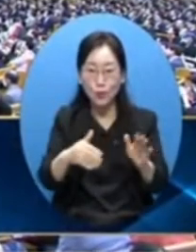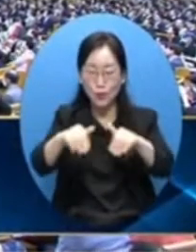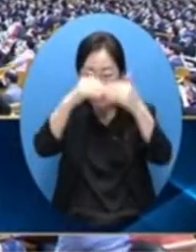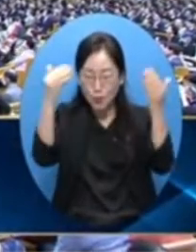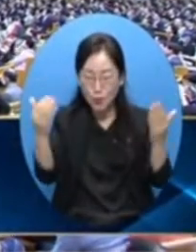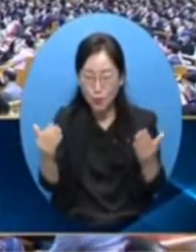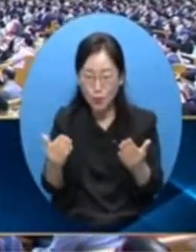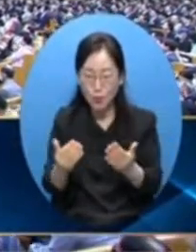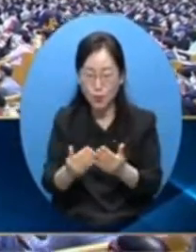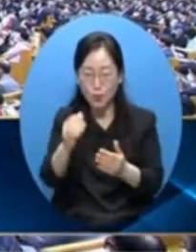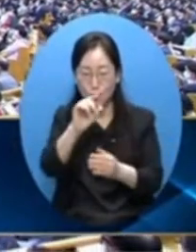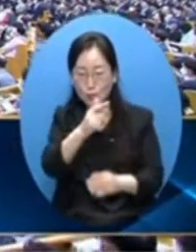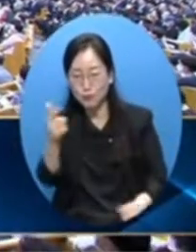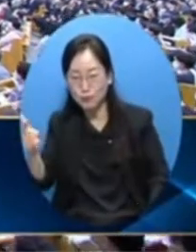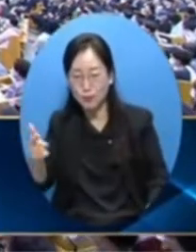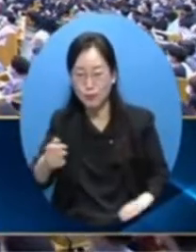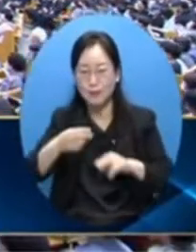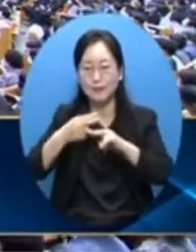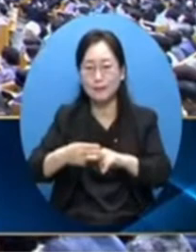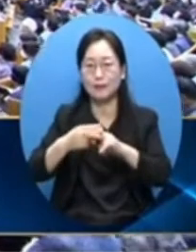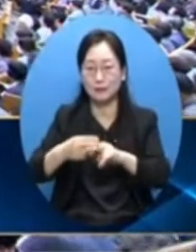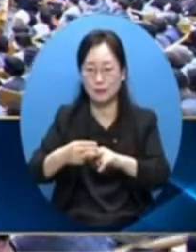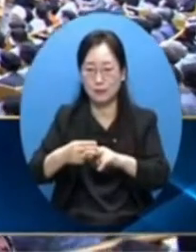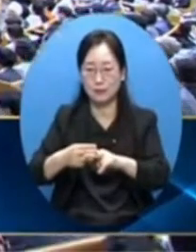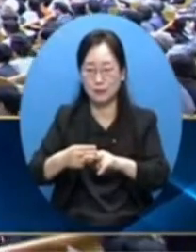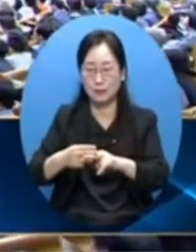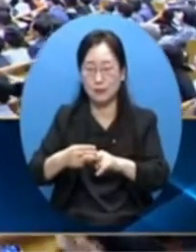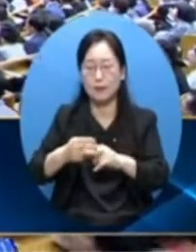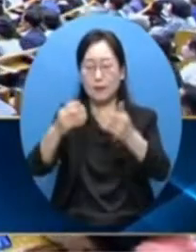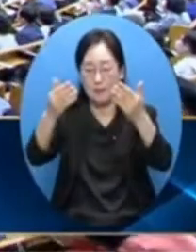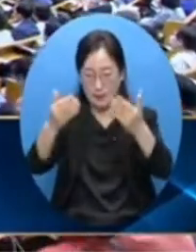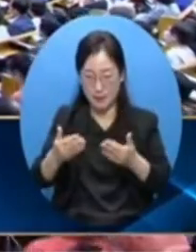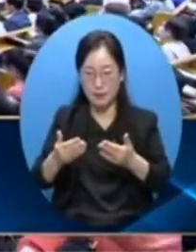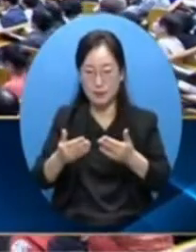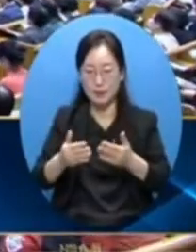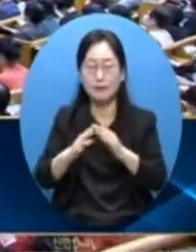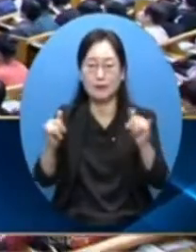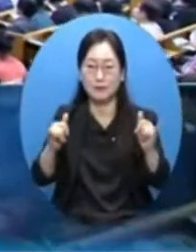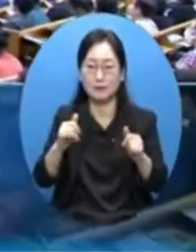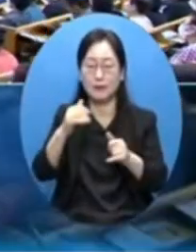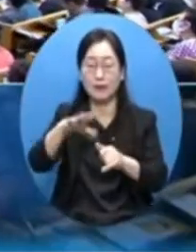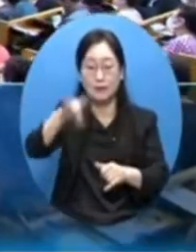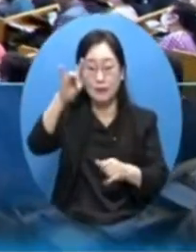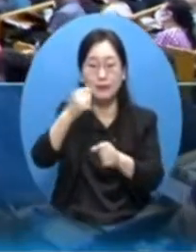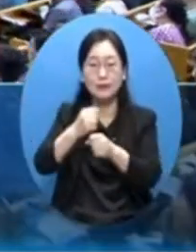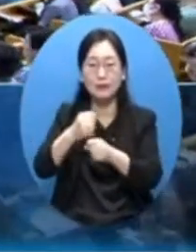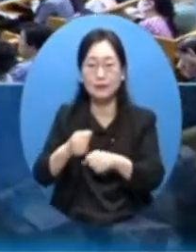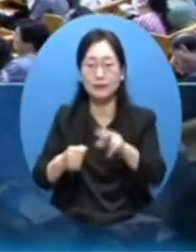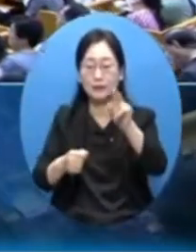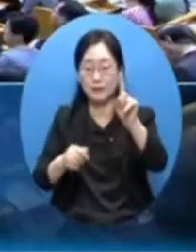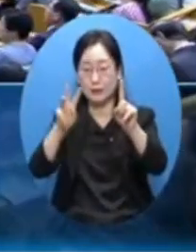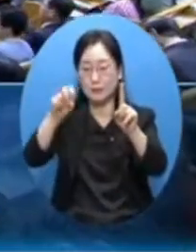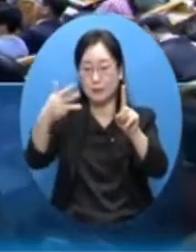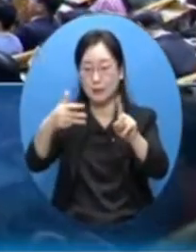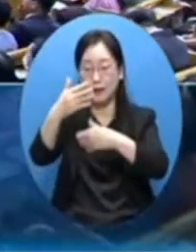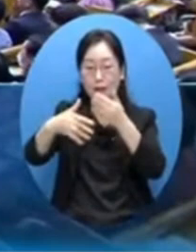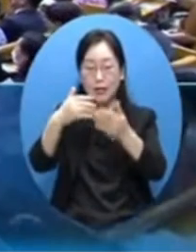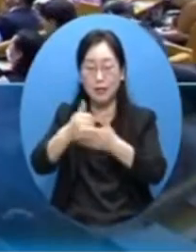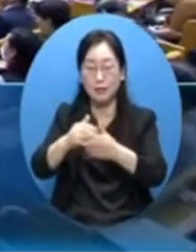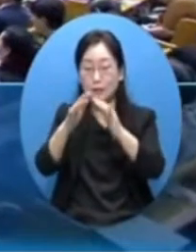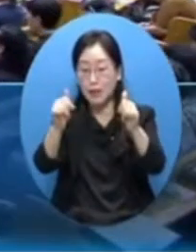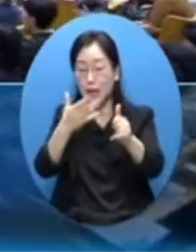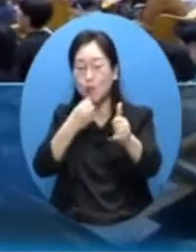지으셨습니다. 하나님께서 우리에게 세상을 다스리는 권세를 주신 것입니다. 창세기 1장 28절을 말씀합니다. 하나님이 그들에게 복을